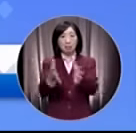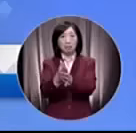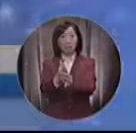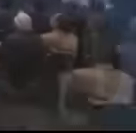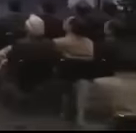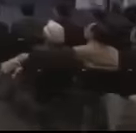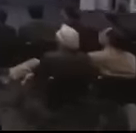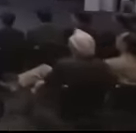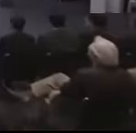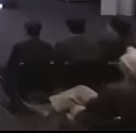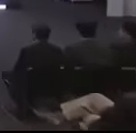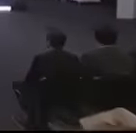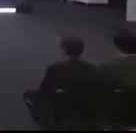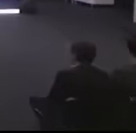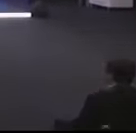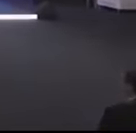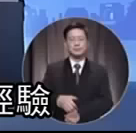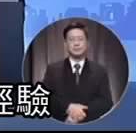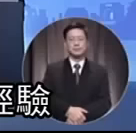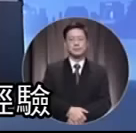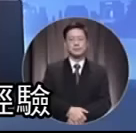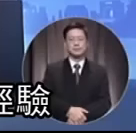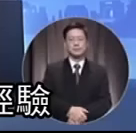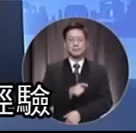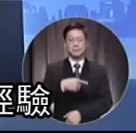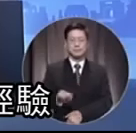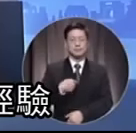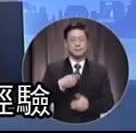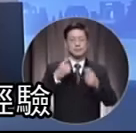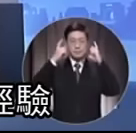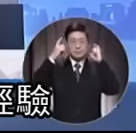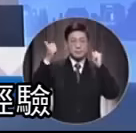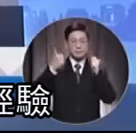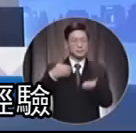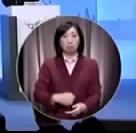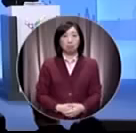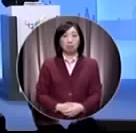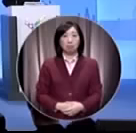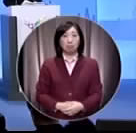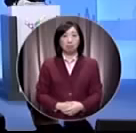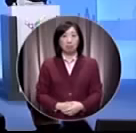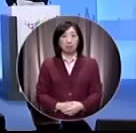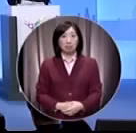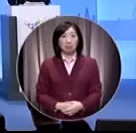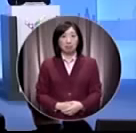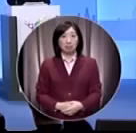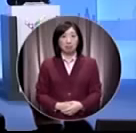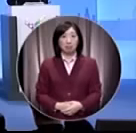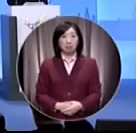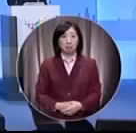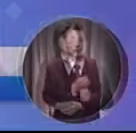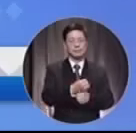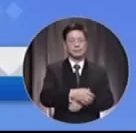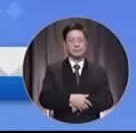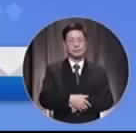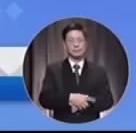趴。 三人缠斗到结问时，宋楚瑜和朱立伦强调执政经验，蔡英文则回归感性诉